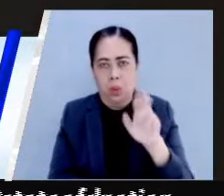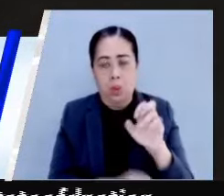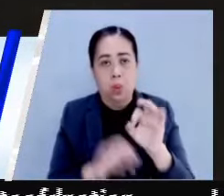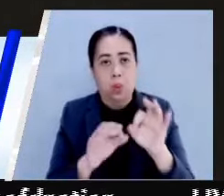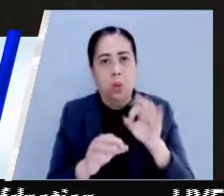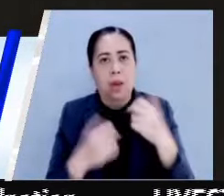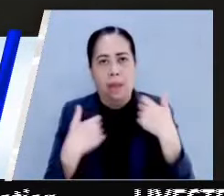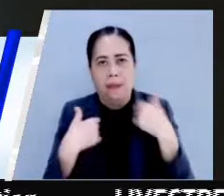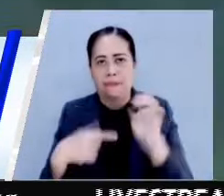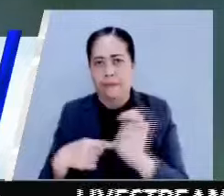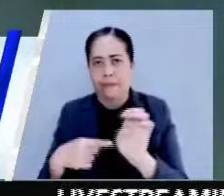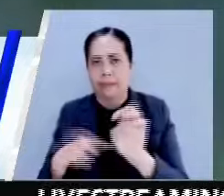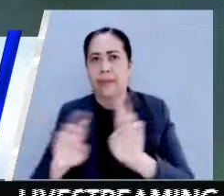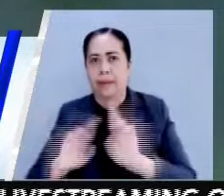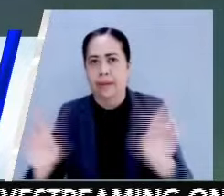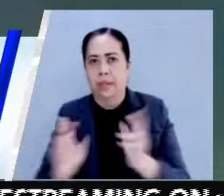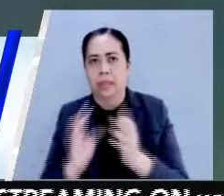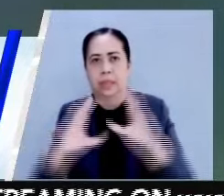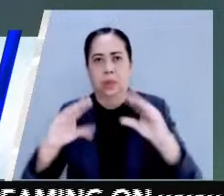boats.